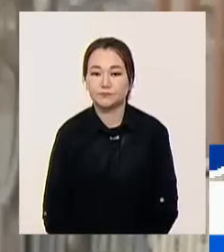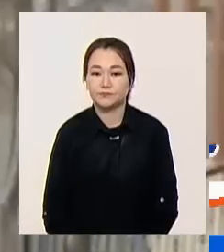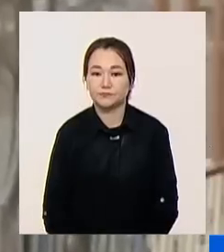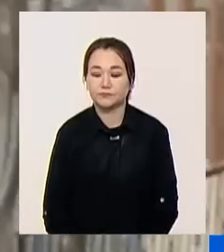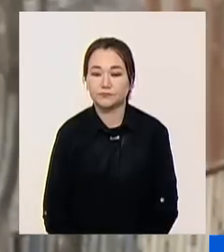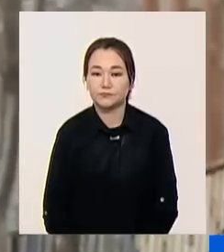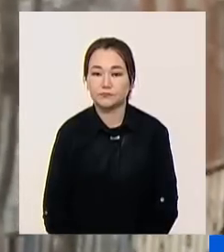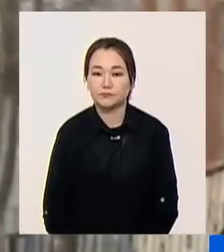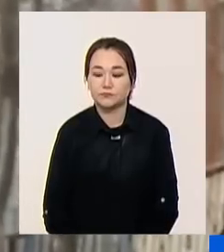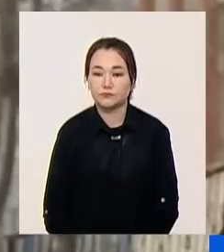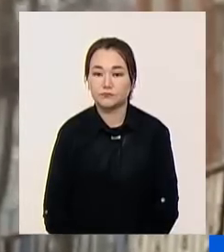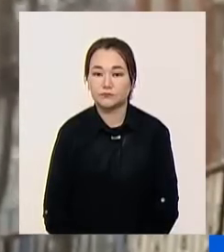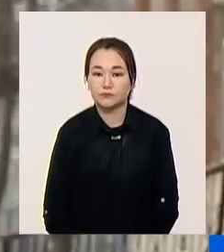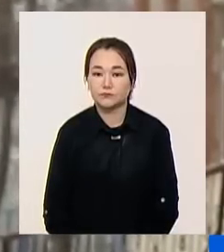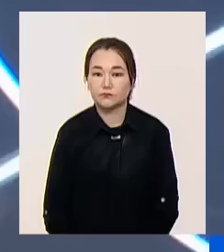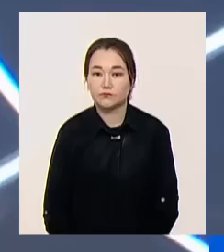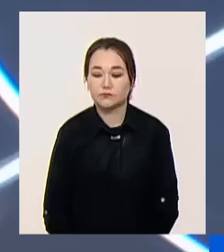Кудайбергенов, Информбюро, Актобе.